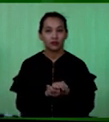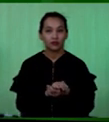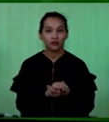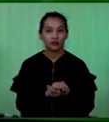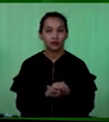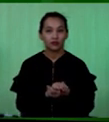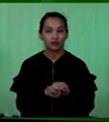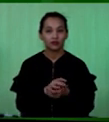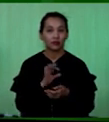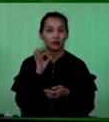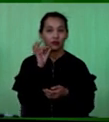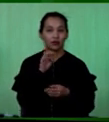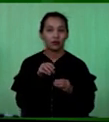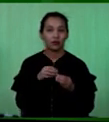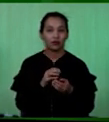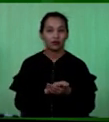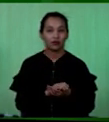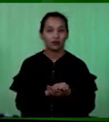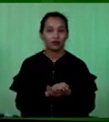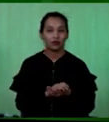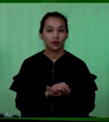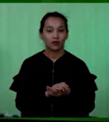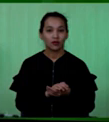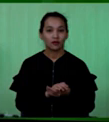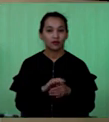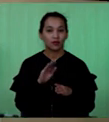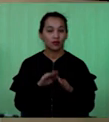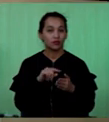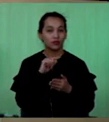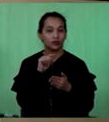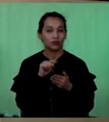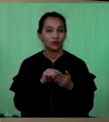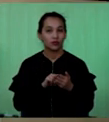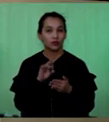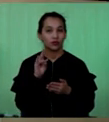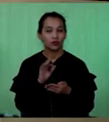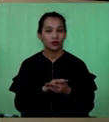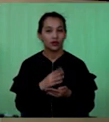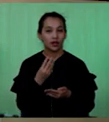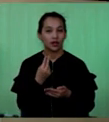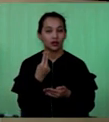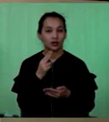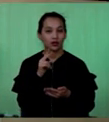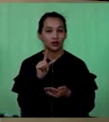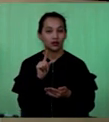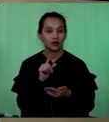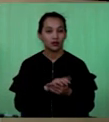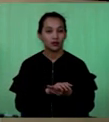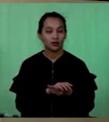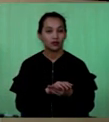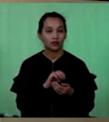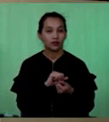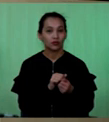o'riklar. O'riklarning massasi noma'lum, lekin o'rikning pallasida yana 2 kilogramlik tosh